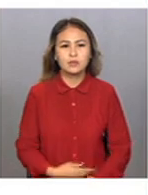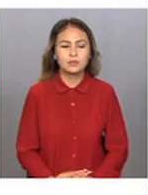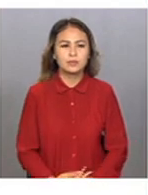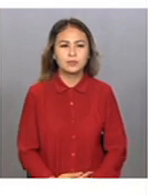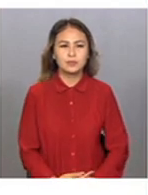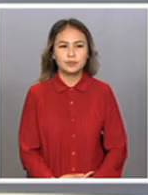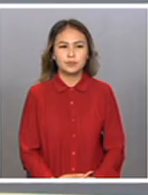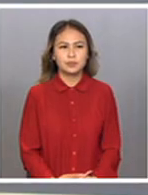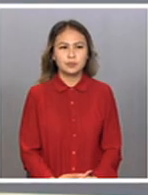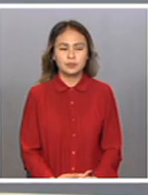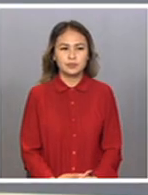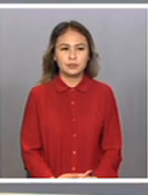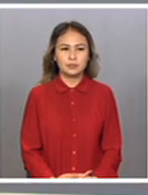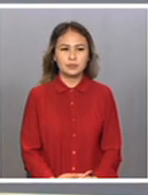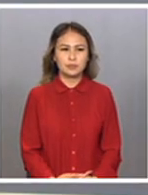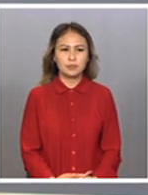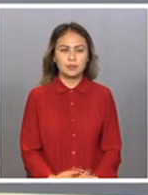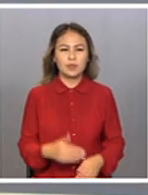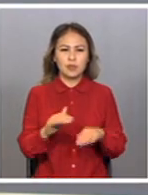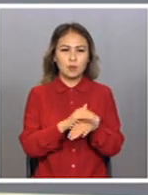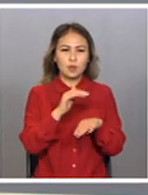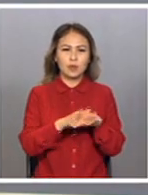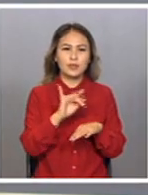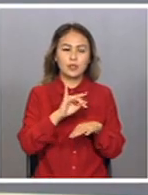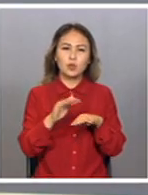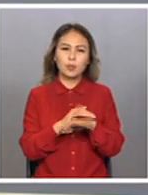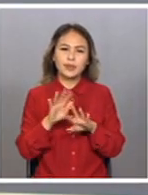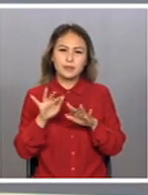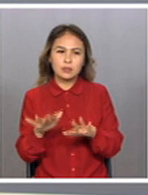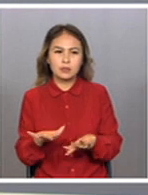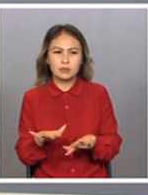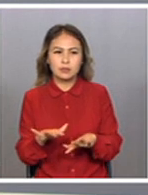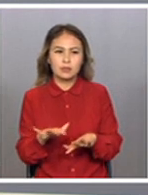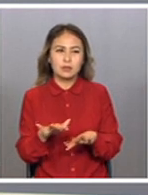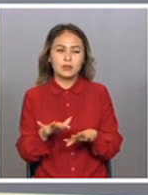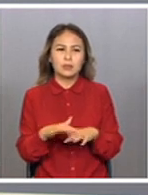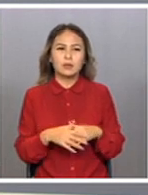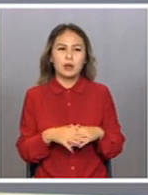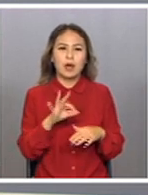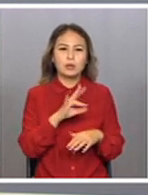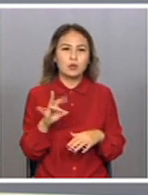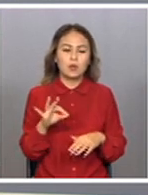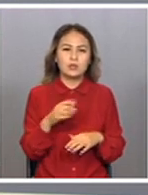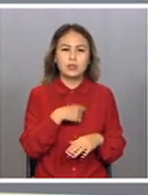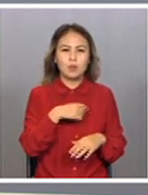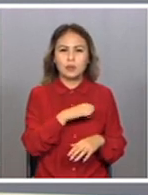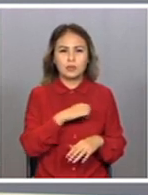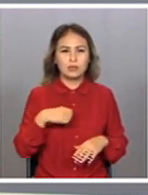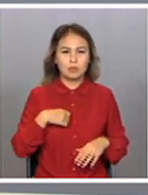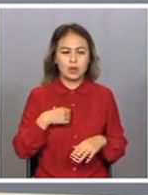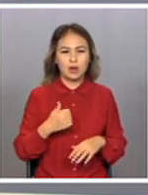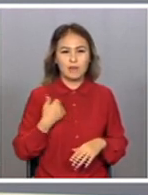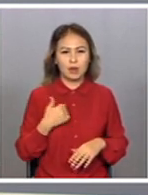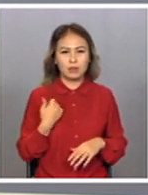учиться. Добро или доброе дело, оно само себя